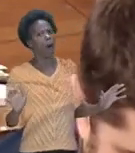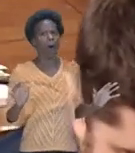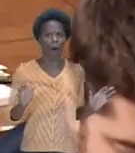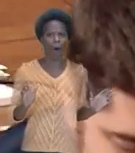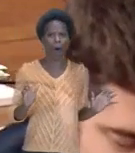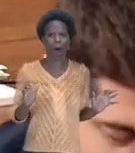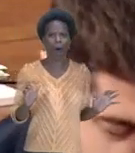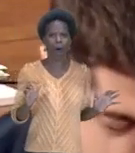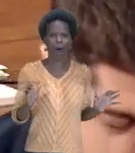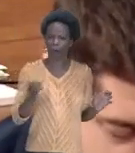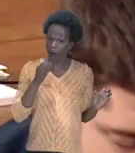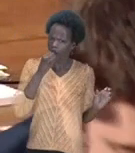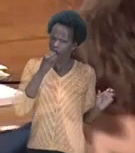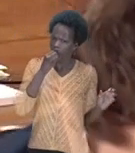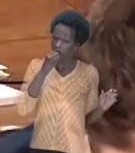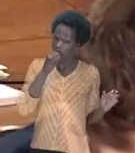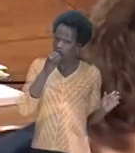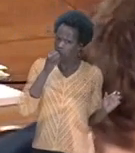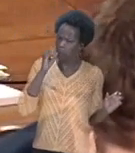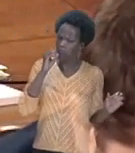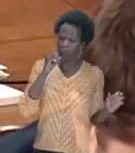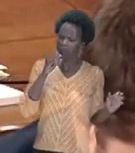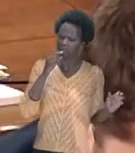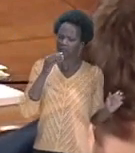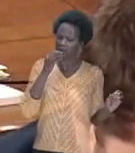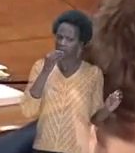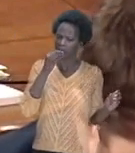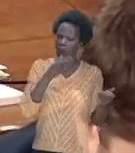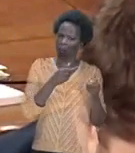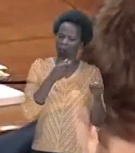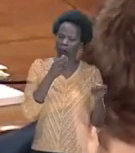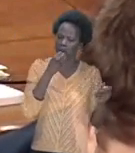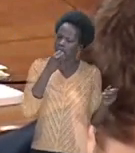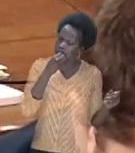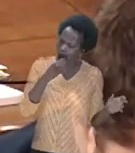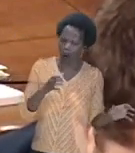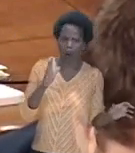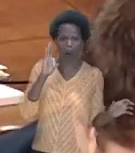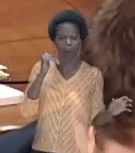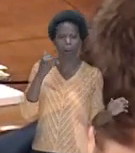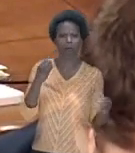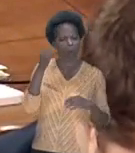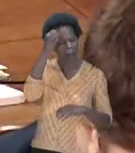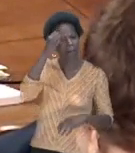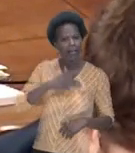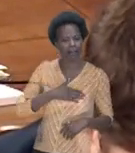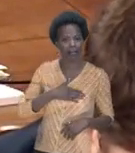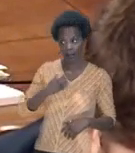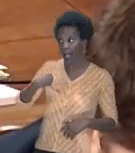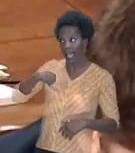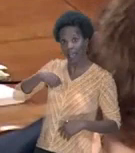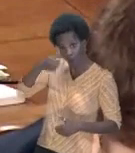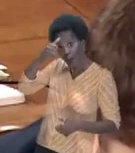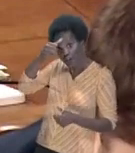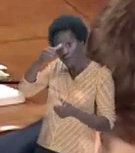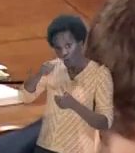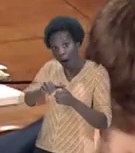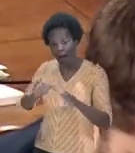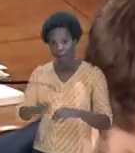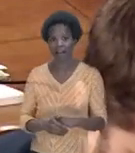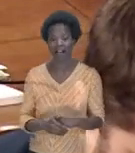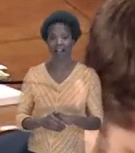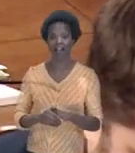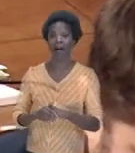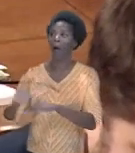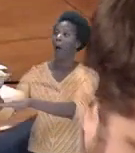le souvenir, nous avons le souvenir, Madame Bichet, de l'air assez goguenard que vous avez